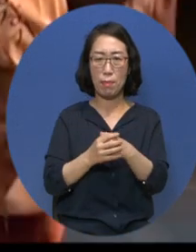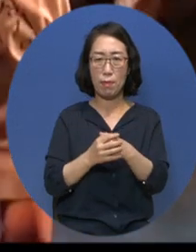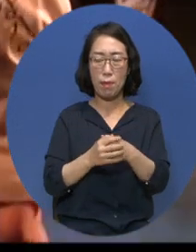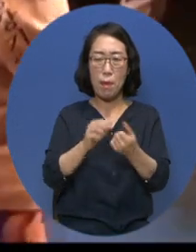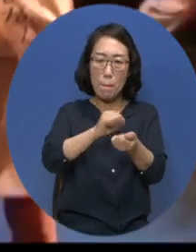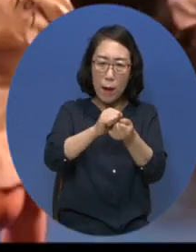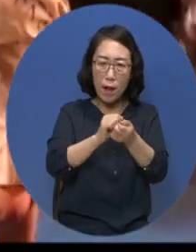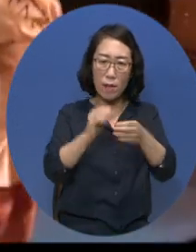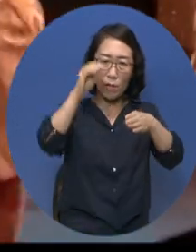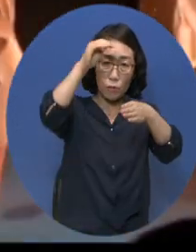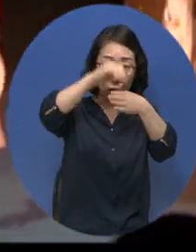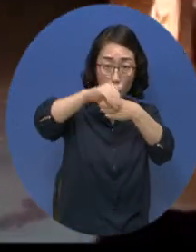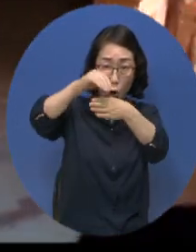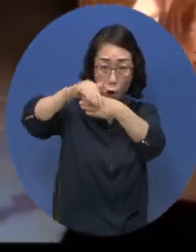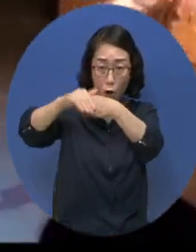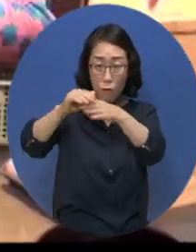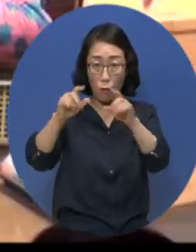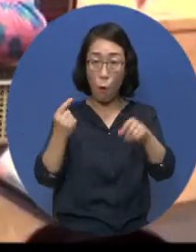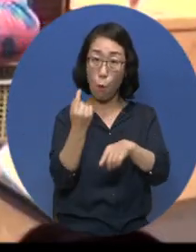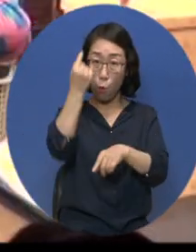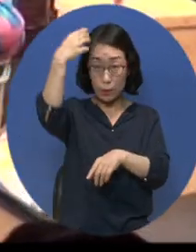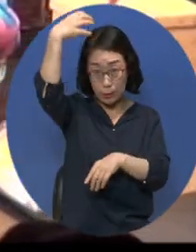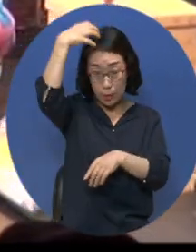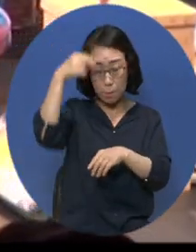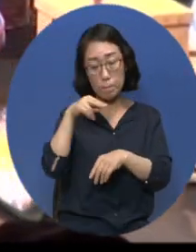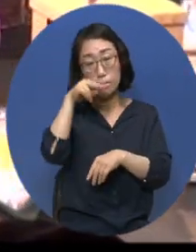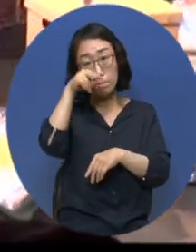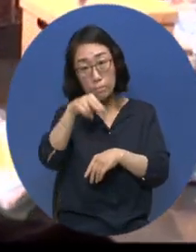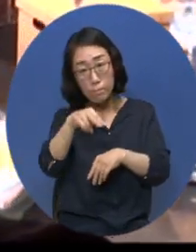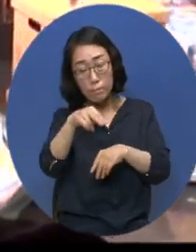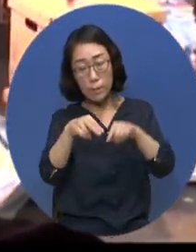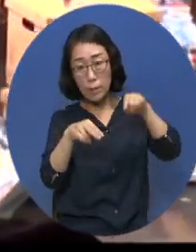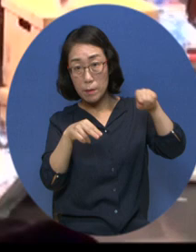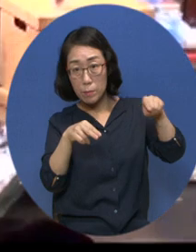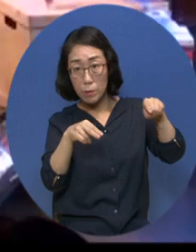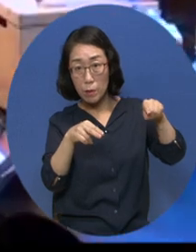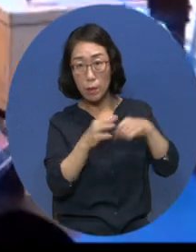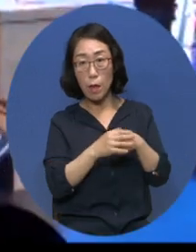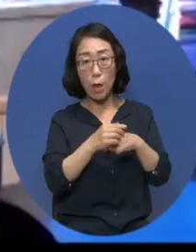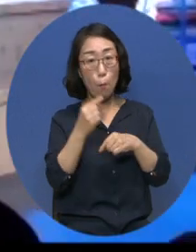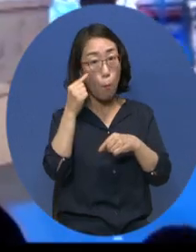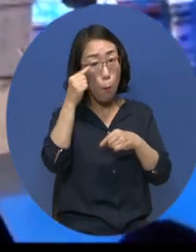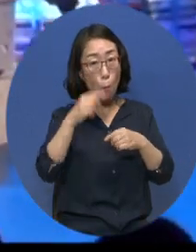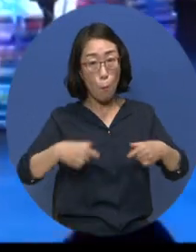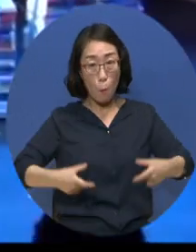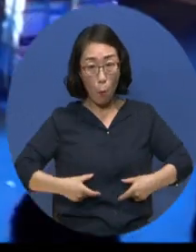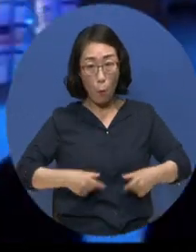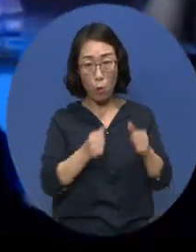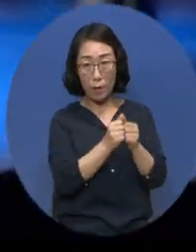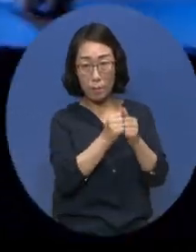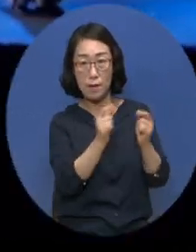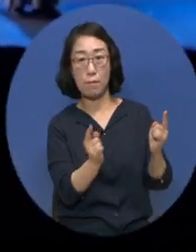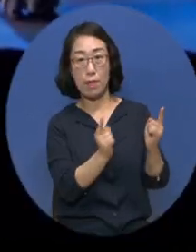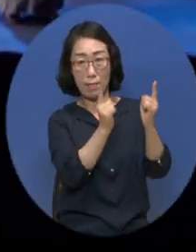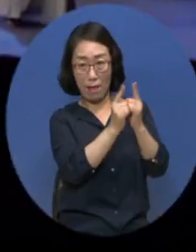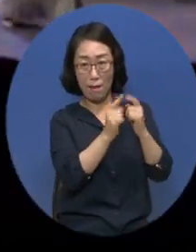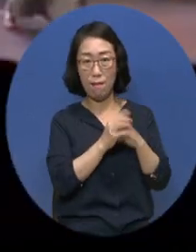빨래를 널러 옥상에 올라간 나영은 우연히 이웃집 몽골 청년 솔롱고를 만나게 되는데요.